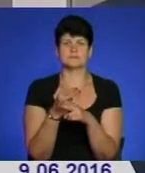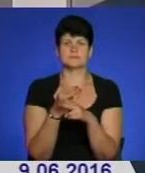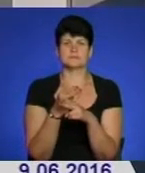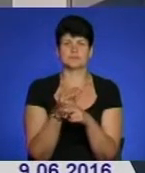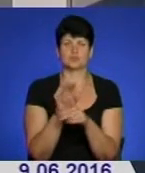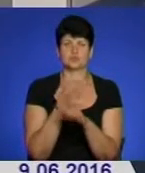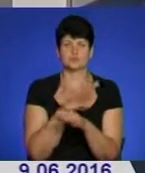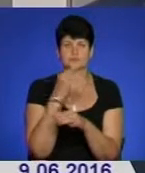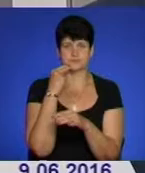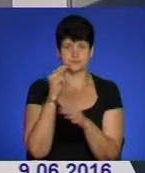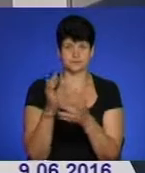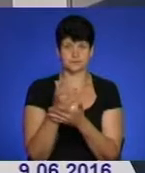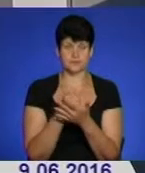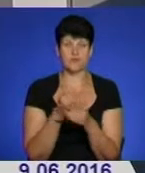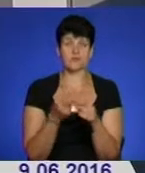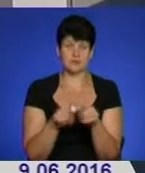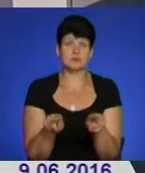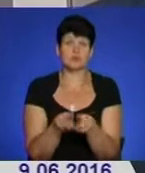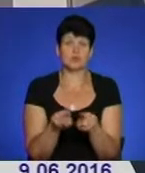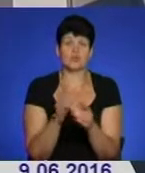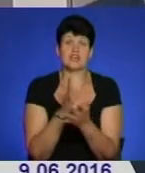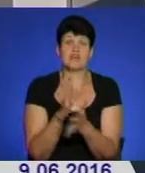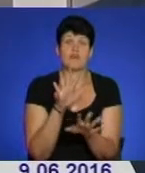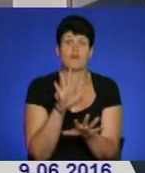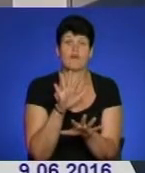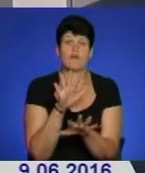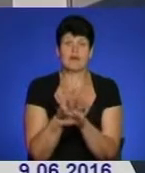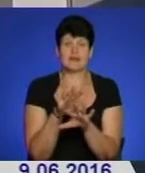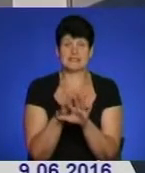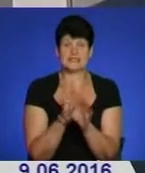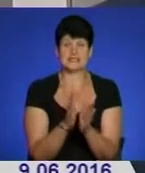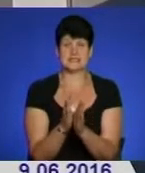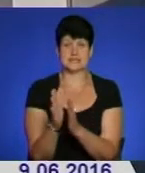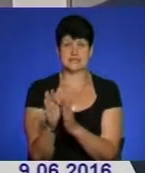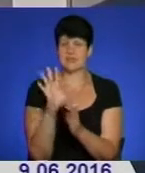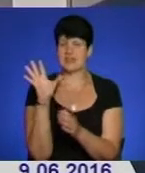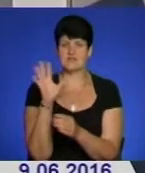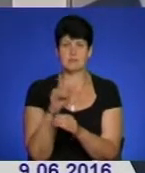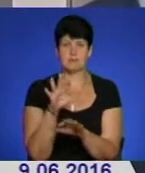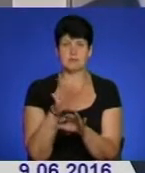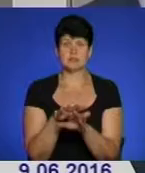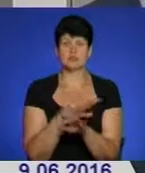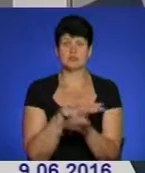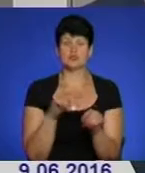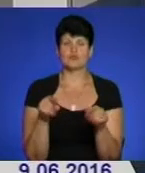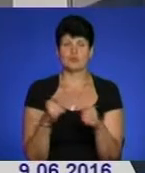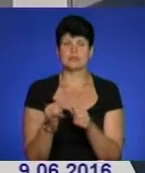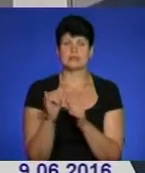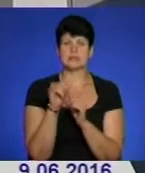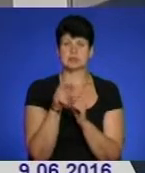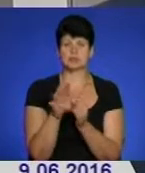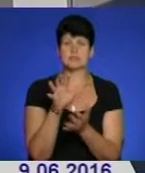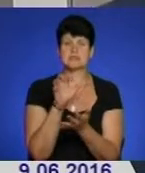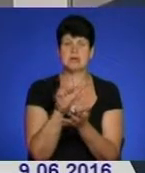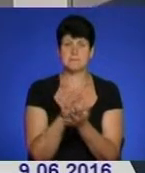був кращий урожай. Це саме відбувається фактично в банківській системі. Не всі, на жаль, банки були створені для того, щоб саме